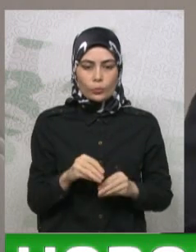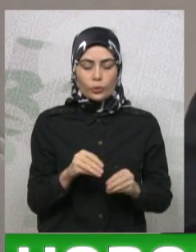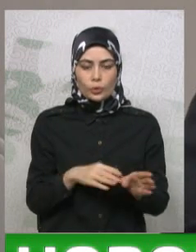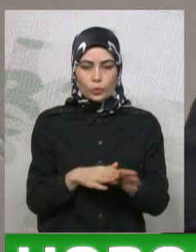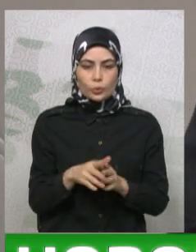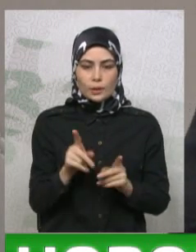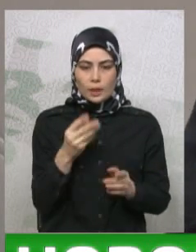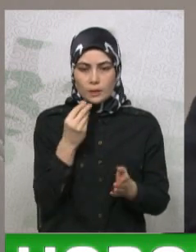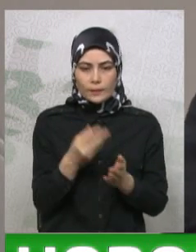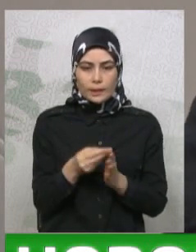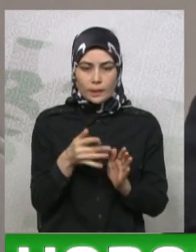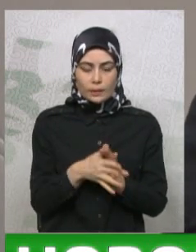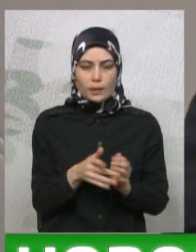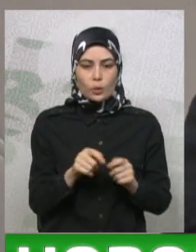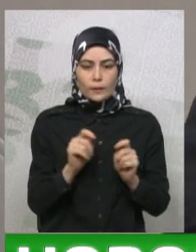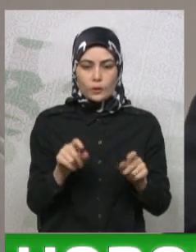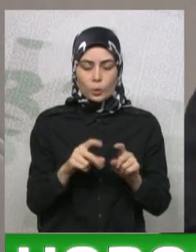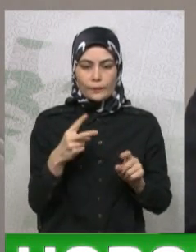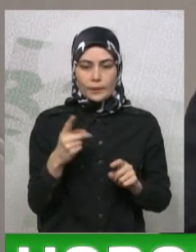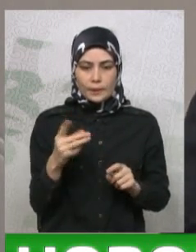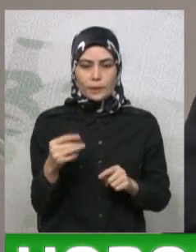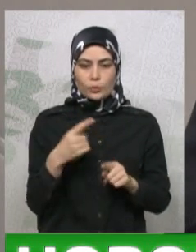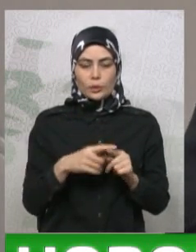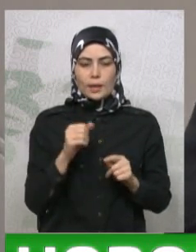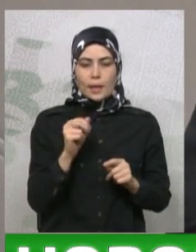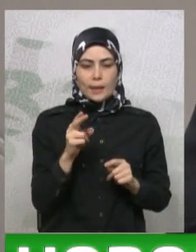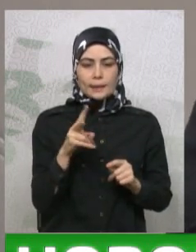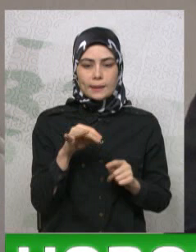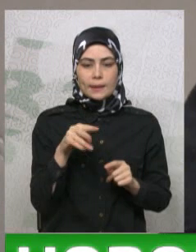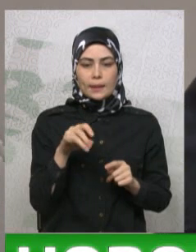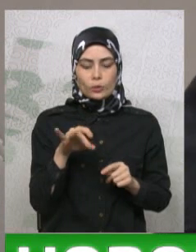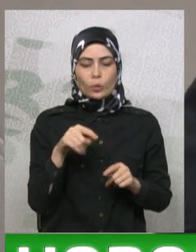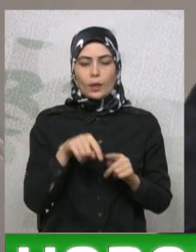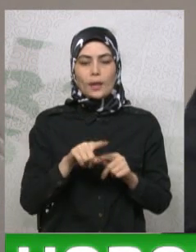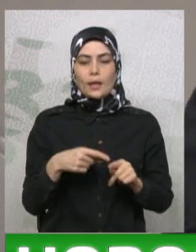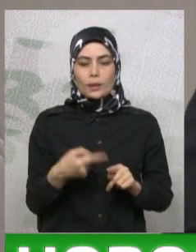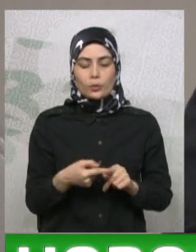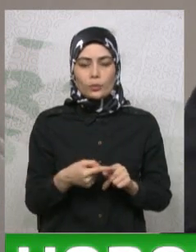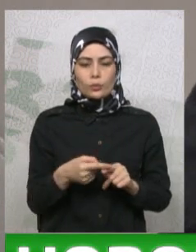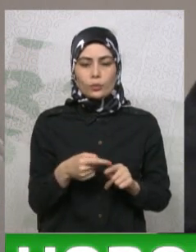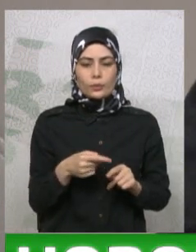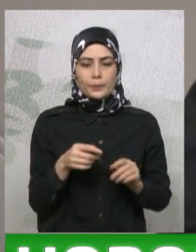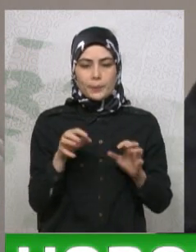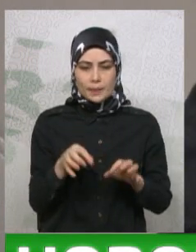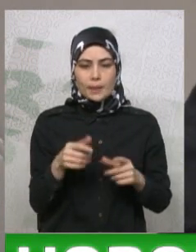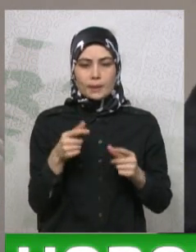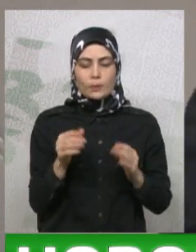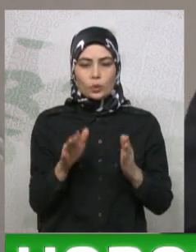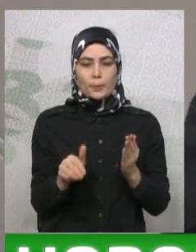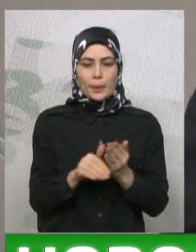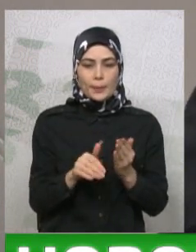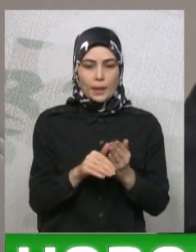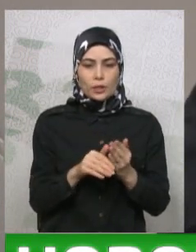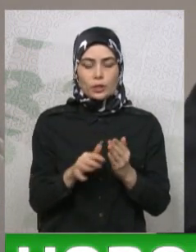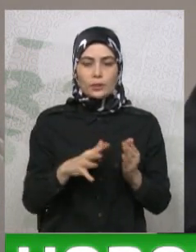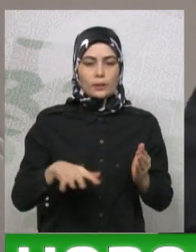не только школу 21, но еще и акселератор. Акселератор – это некое учреждение, которое будет поддерживать место